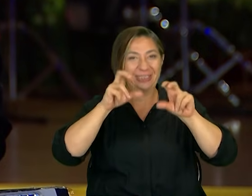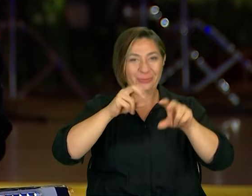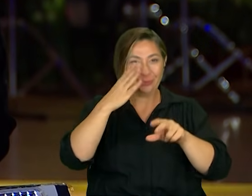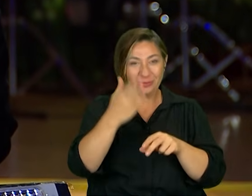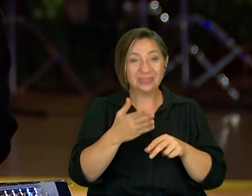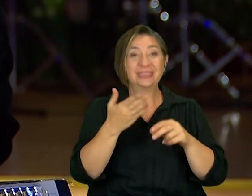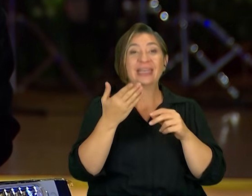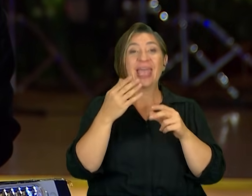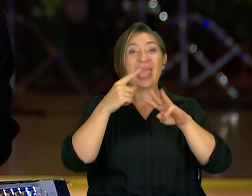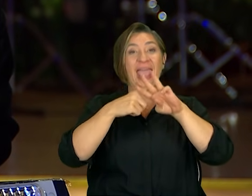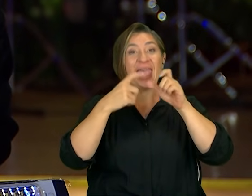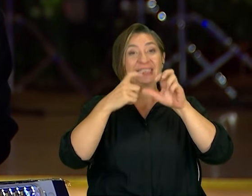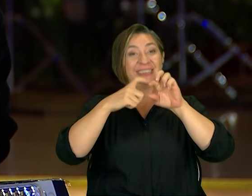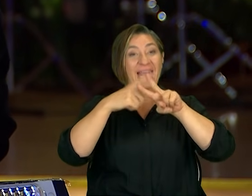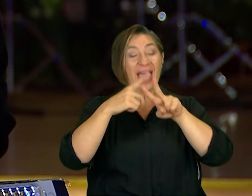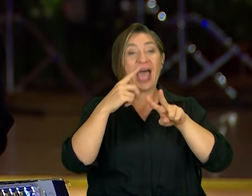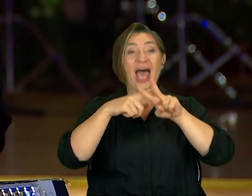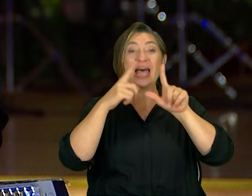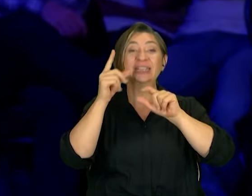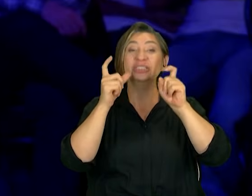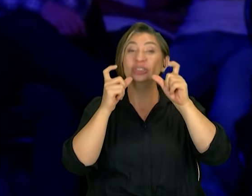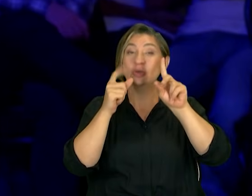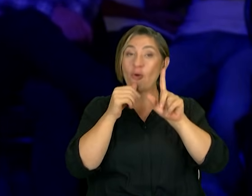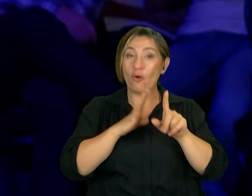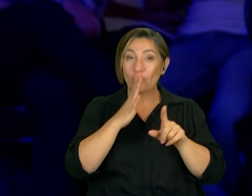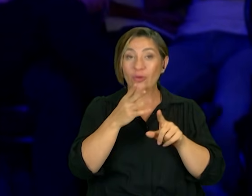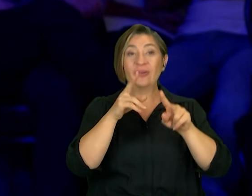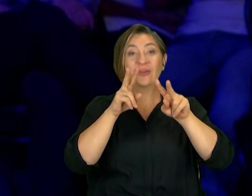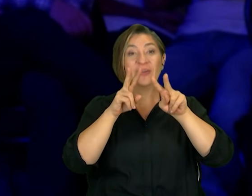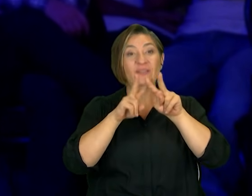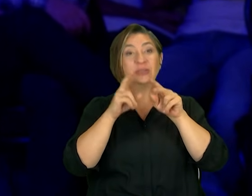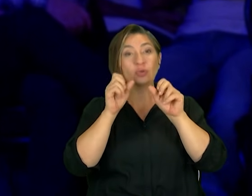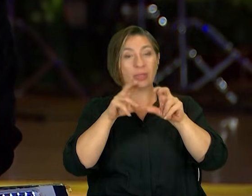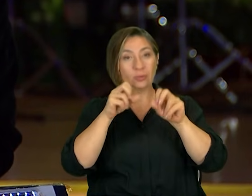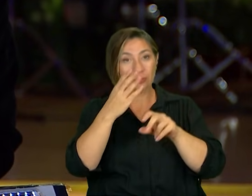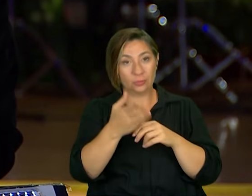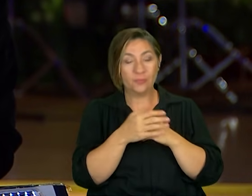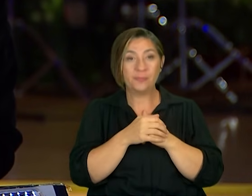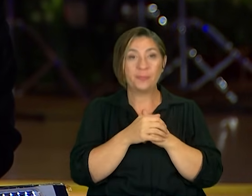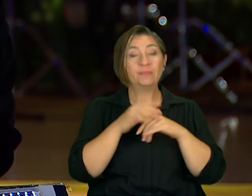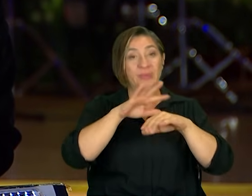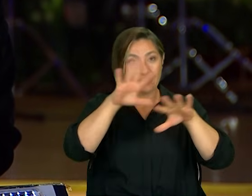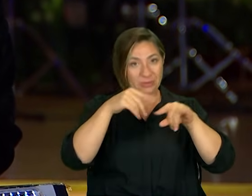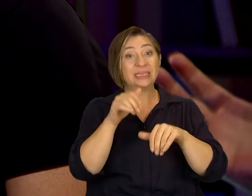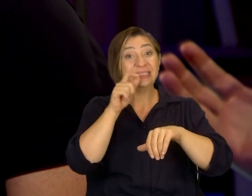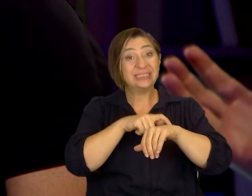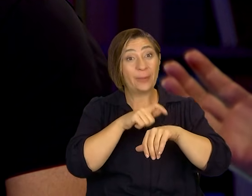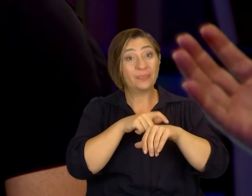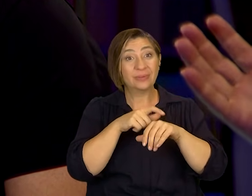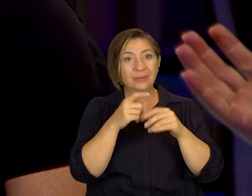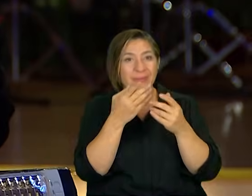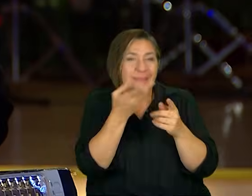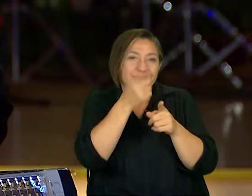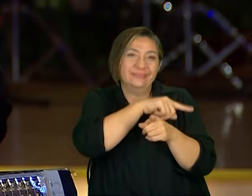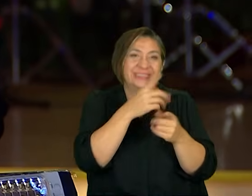antrenörüsünüz ve Sayın Esra Alıcıoğlu Wing Chun antrenörü. Burada hoş geldiniz efendim. İp